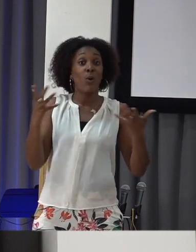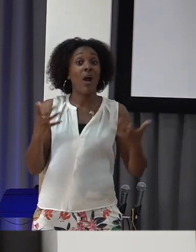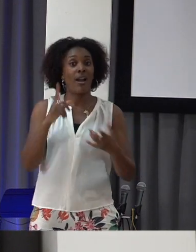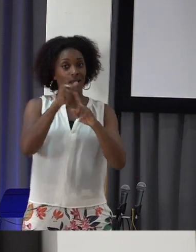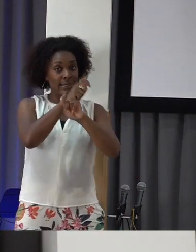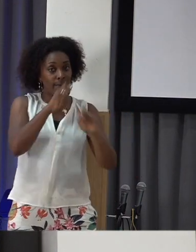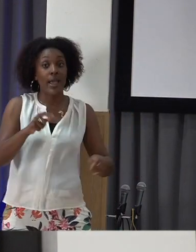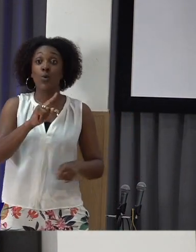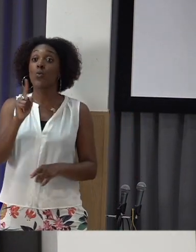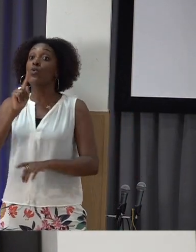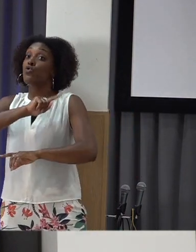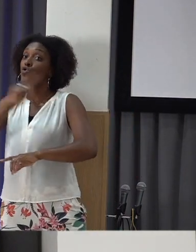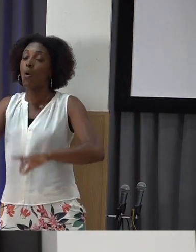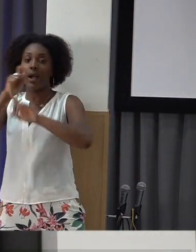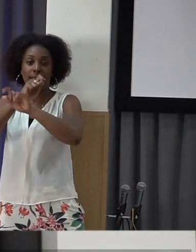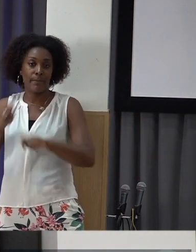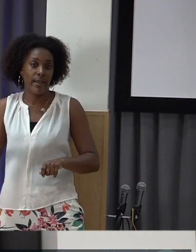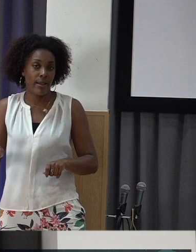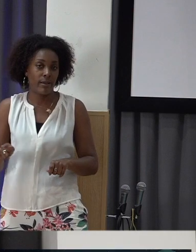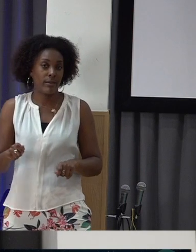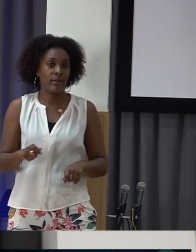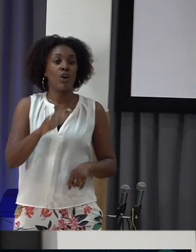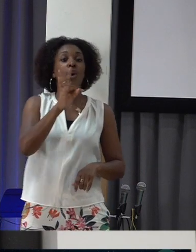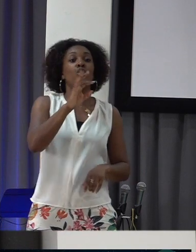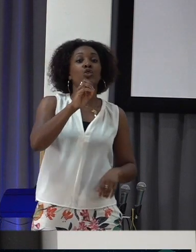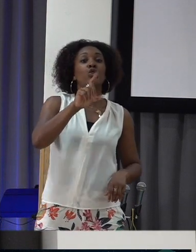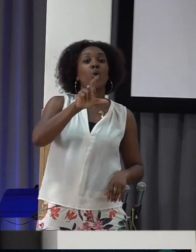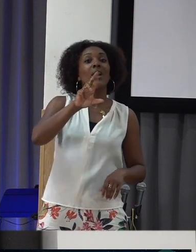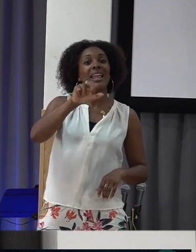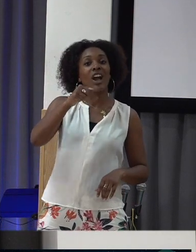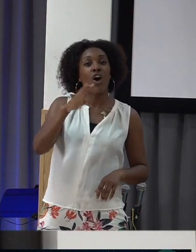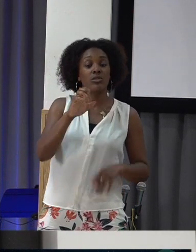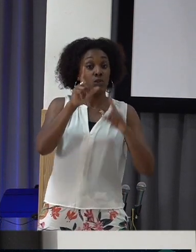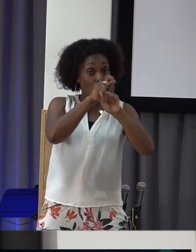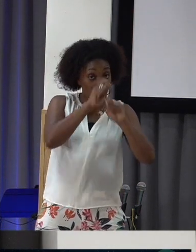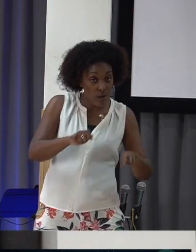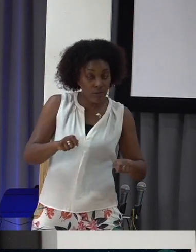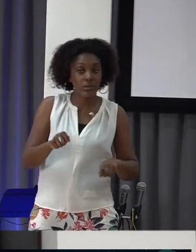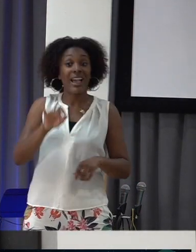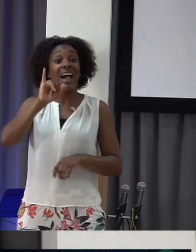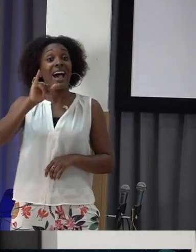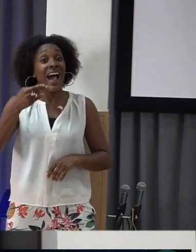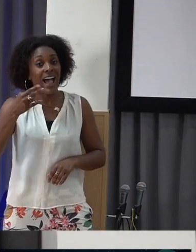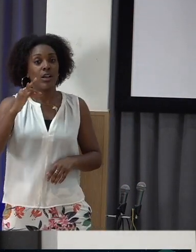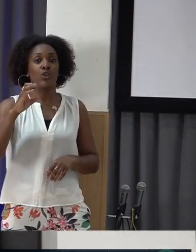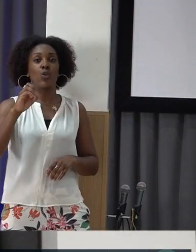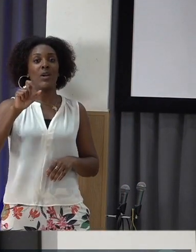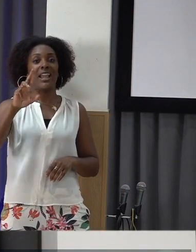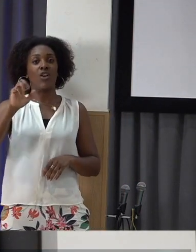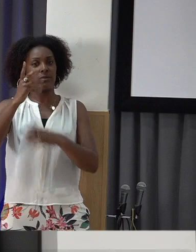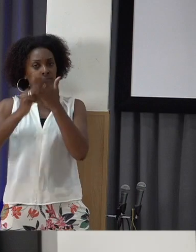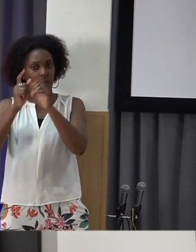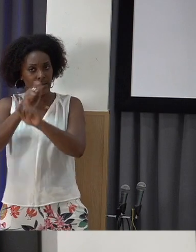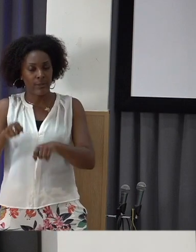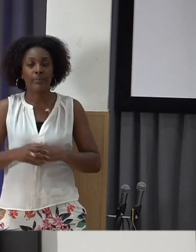ou de non-tolérance, ou d'intolérance. Donc, première lecture se situe dans la première épître aux Corinthiens.